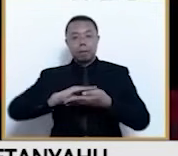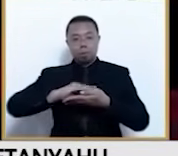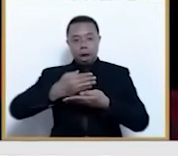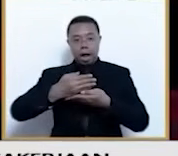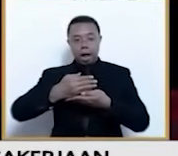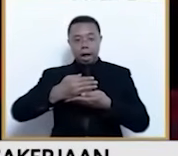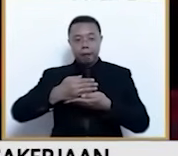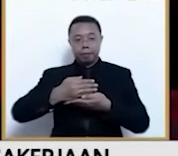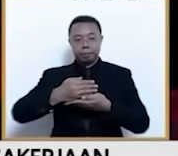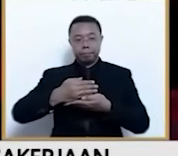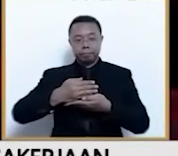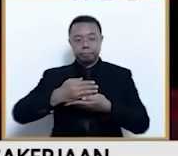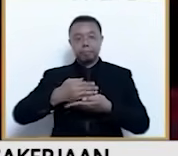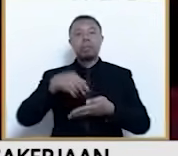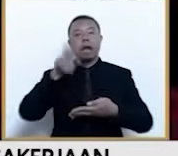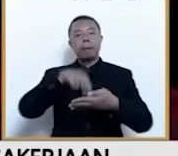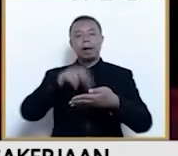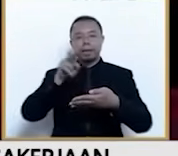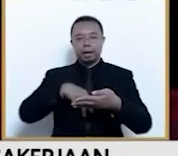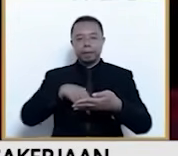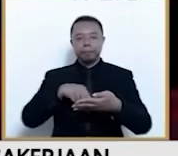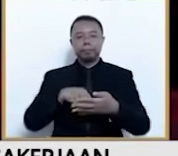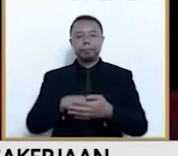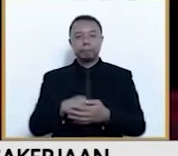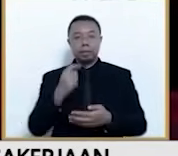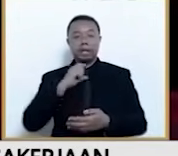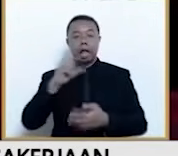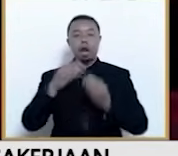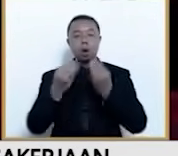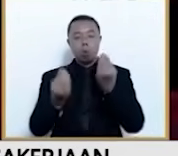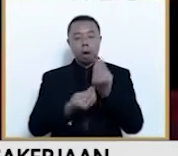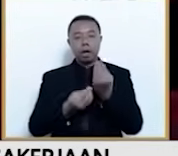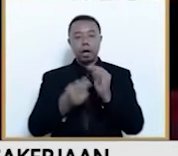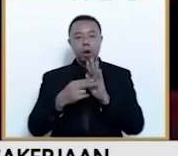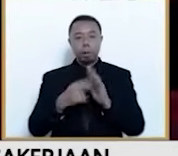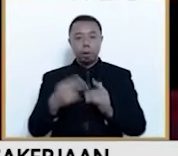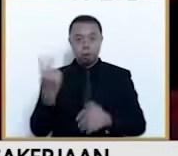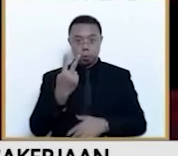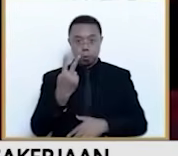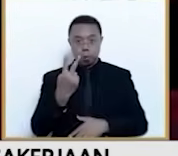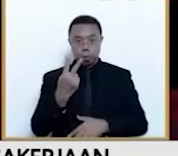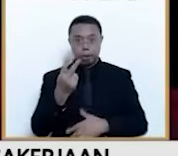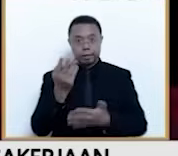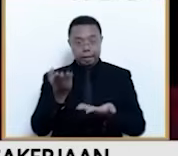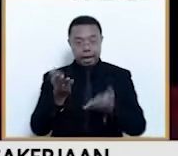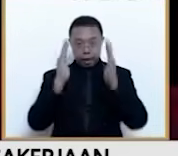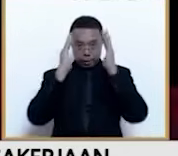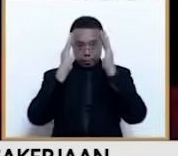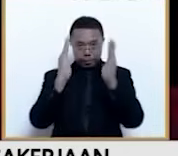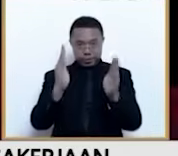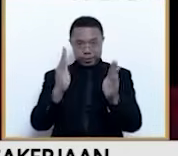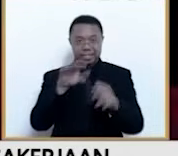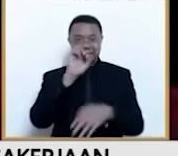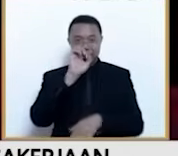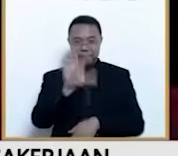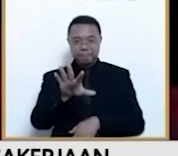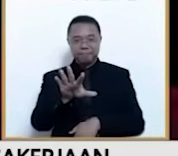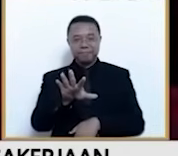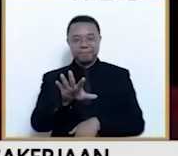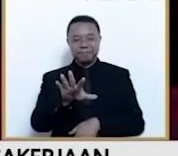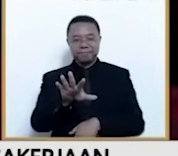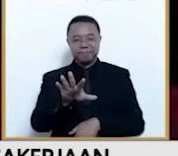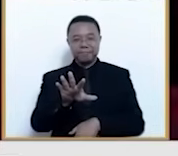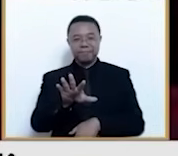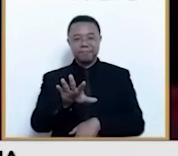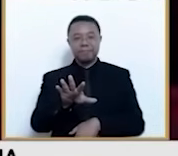akan buka dan saya akan bacakan untuk calon wakil gubernur nomor urut 2, silakan nanti dijawab.